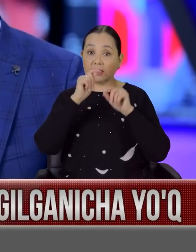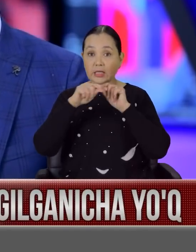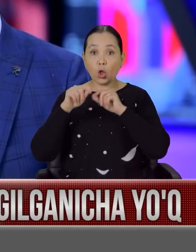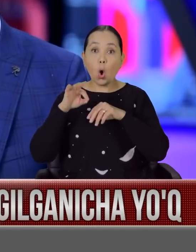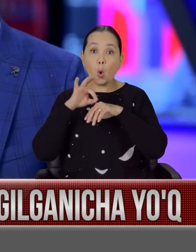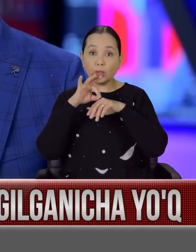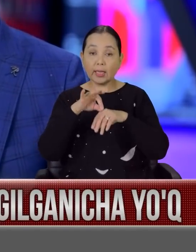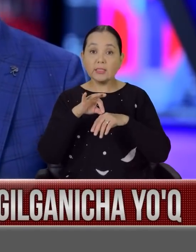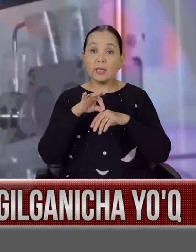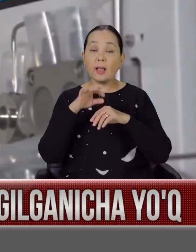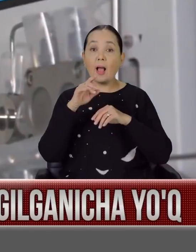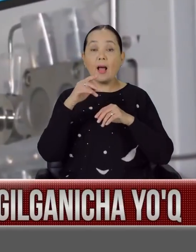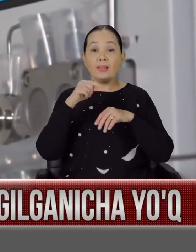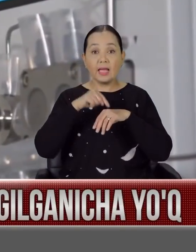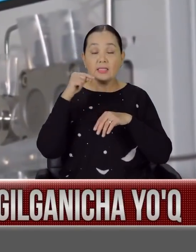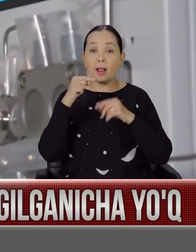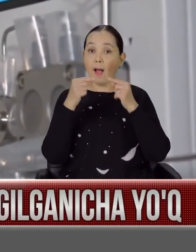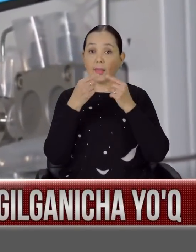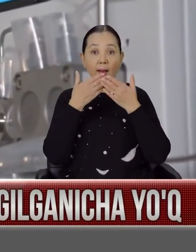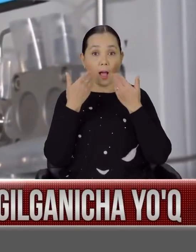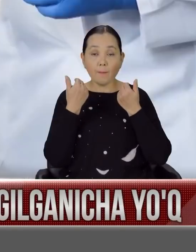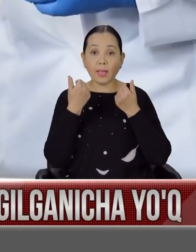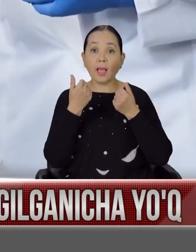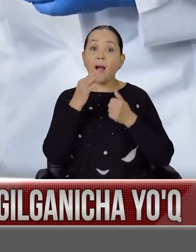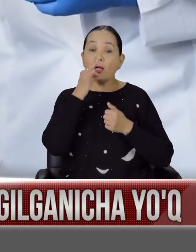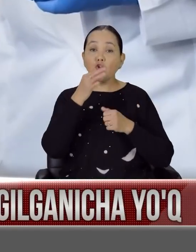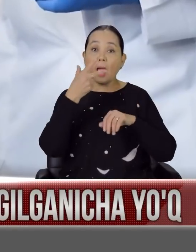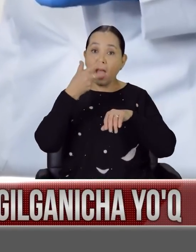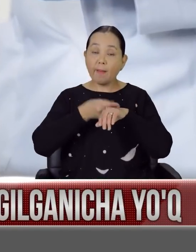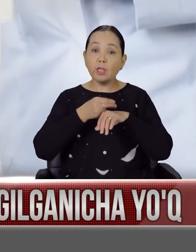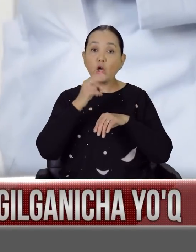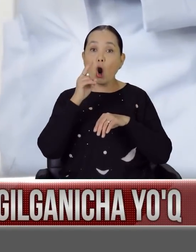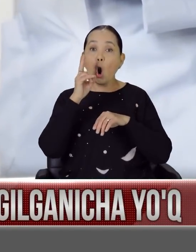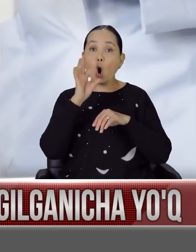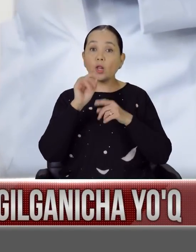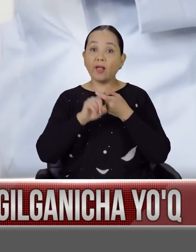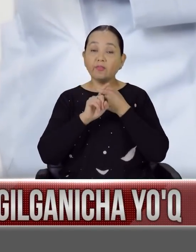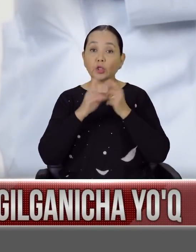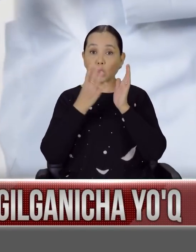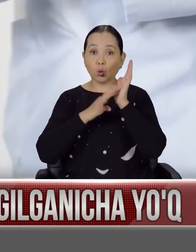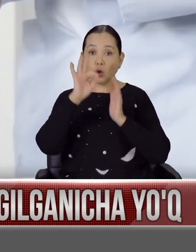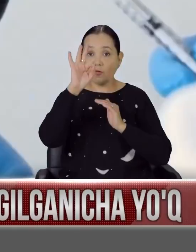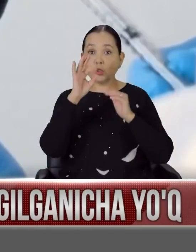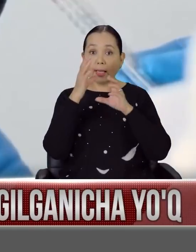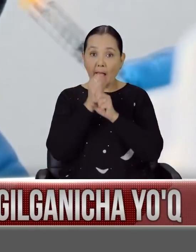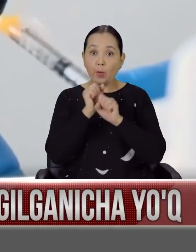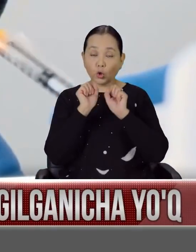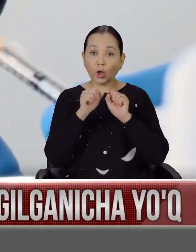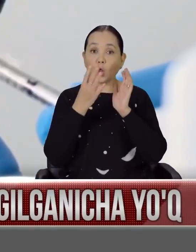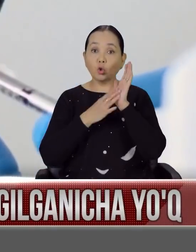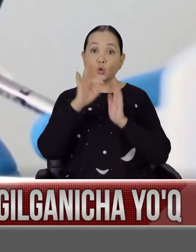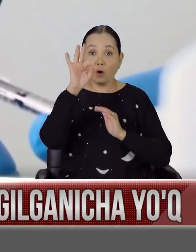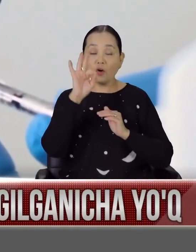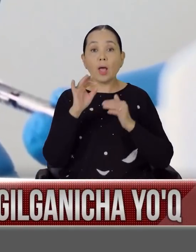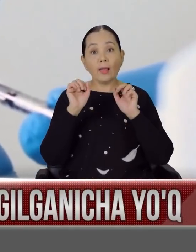sinovdan o'tkazgan va nojo'ya ta'sirlari aniqlanmagan. Aytishlarcha, emlash koronavirus bilan kasallanish xavfini 90%ga kamaytira oladi.